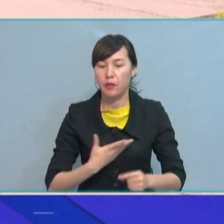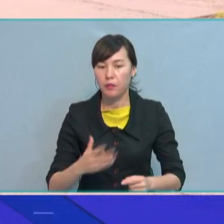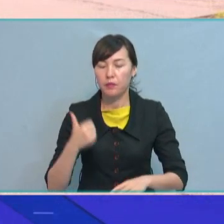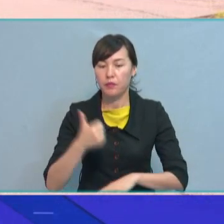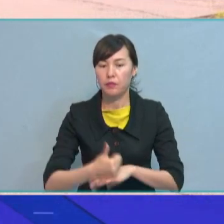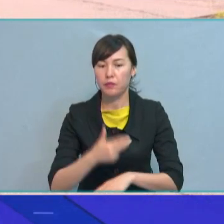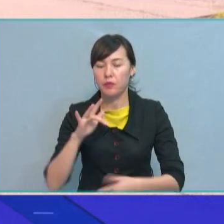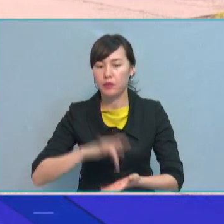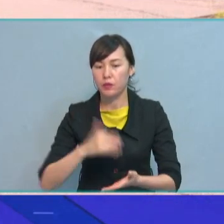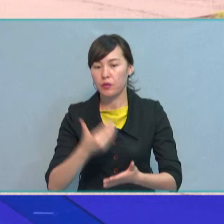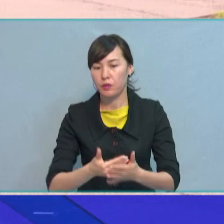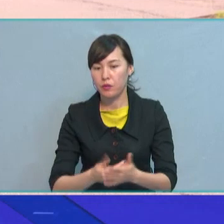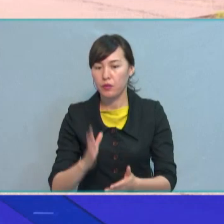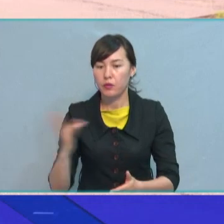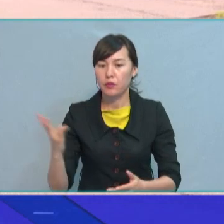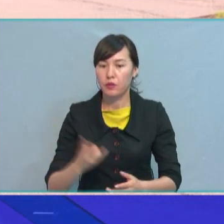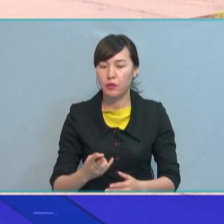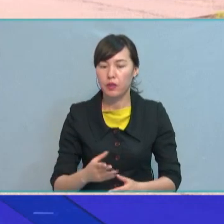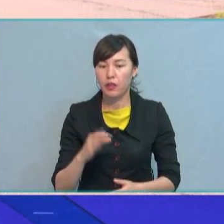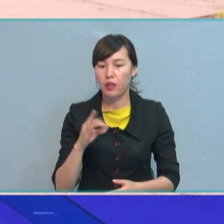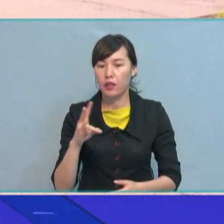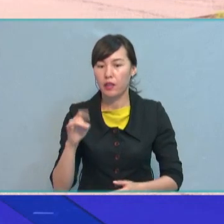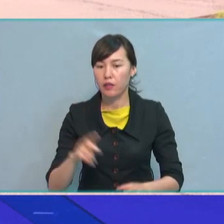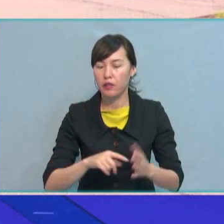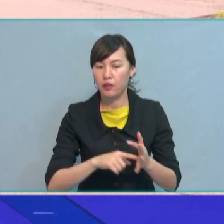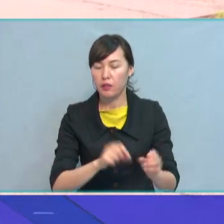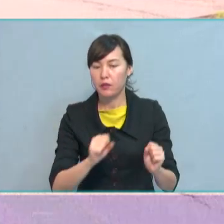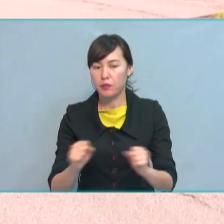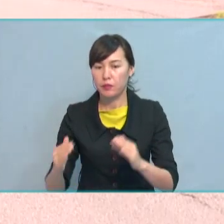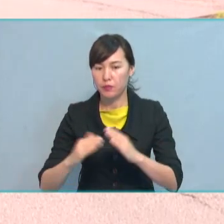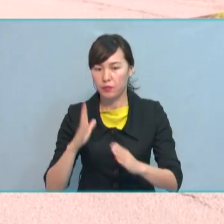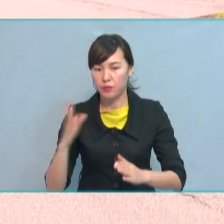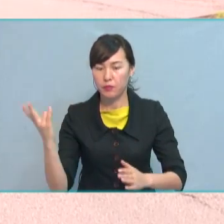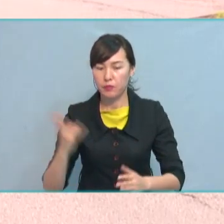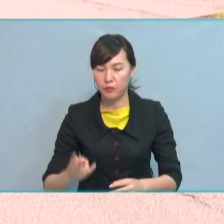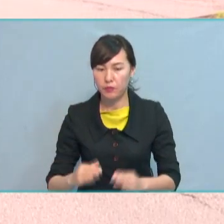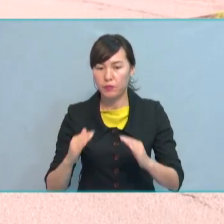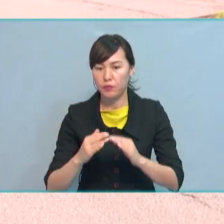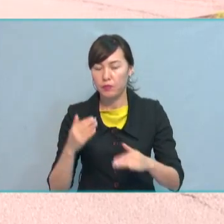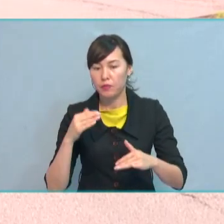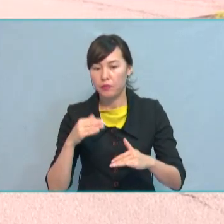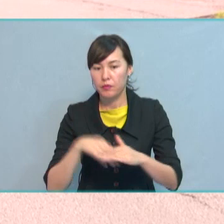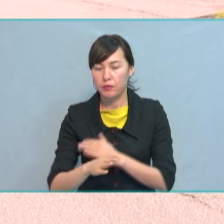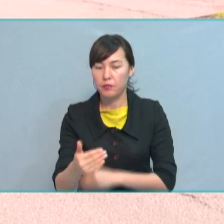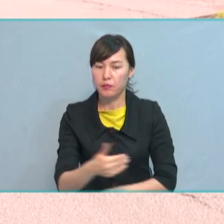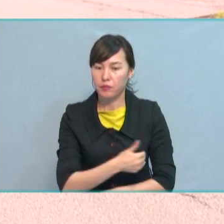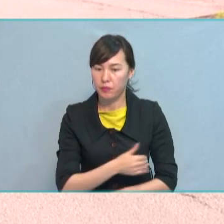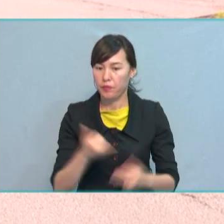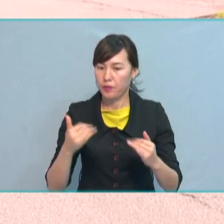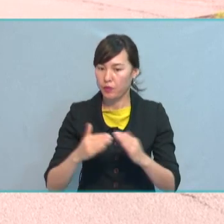бас қалалардан үлгі алу қажет. Карантин талаптарын сақтап, үйде отырған абзал. Үйден тезірек шыққыңыз келсе,